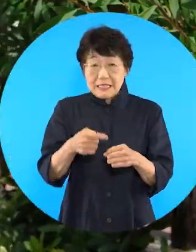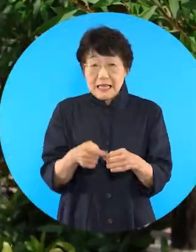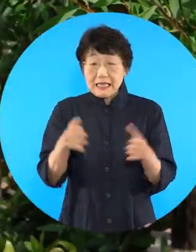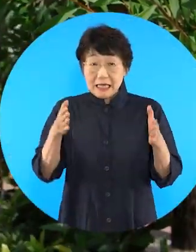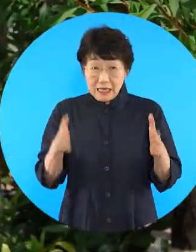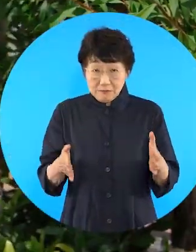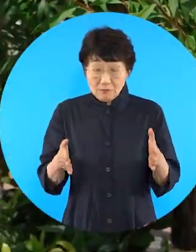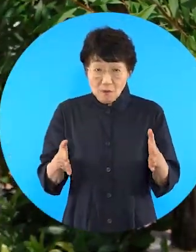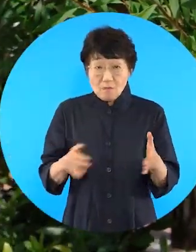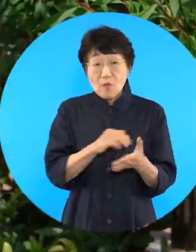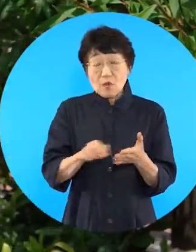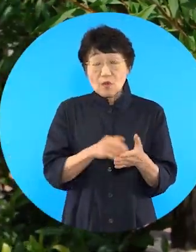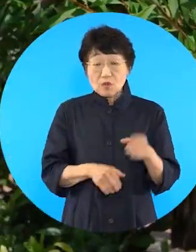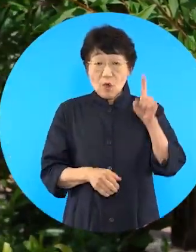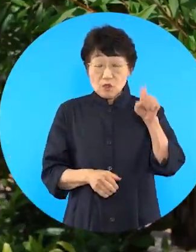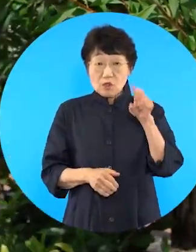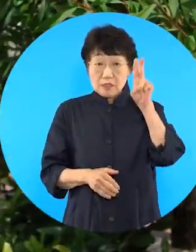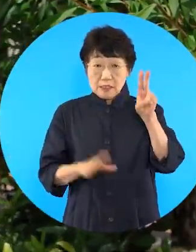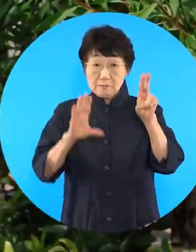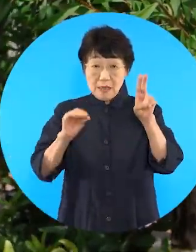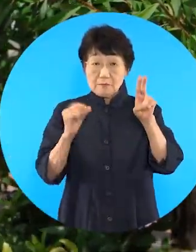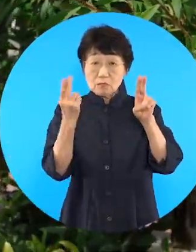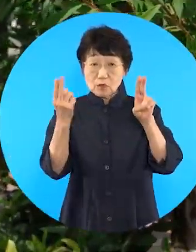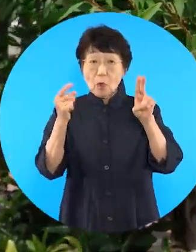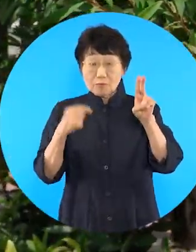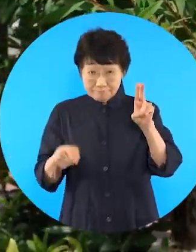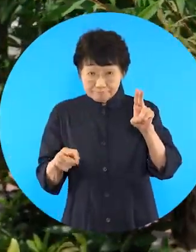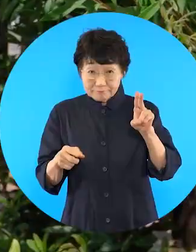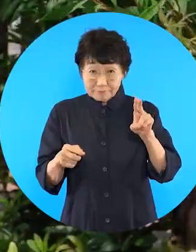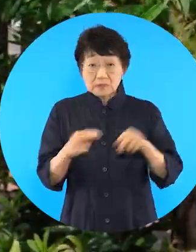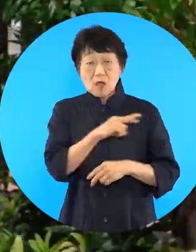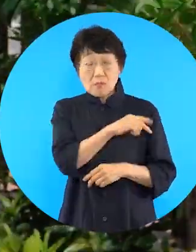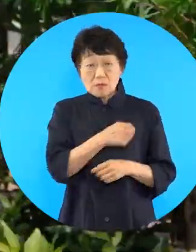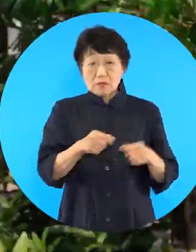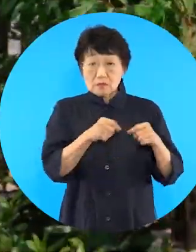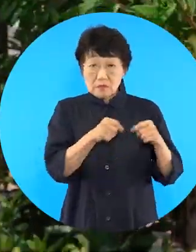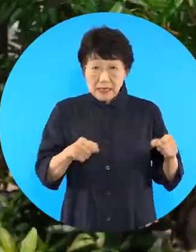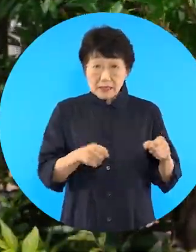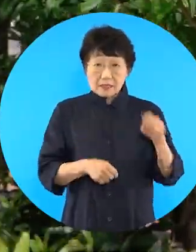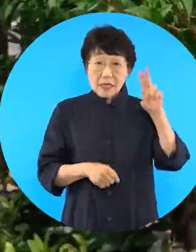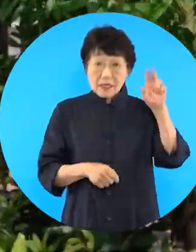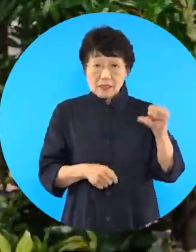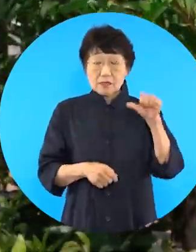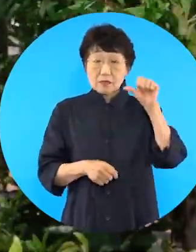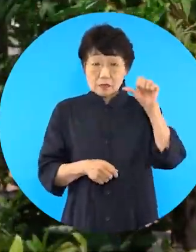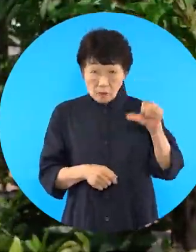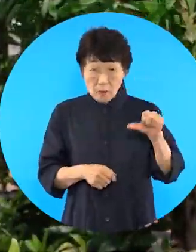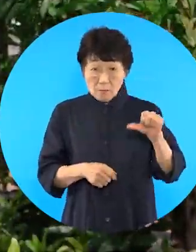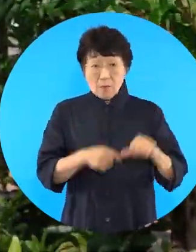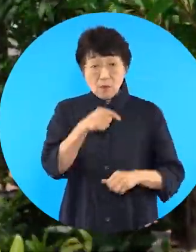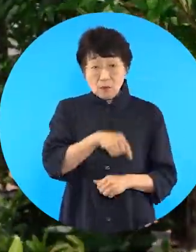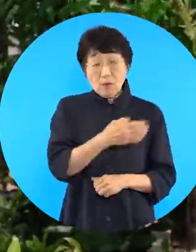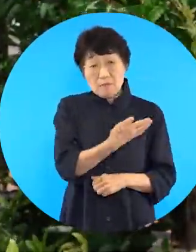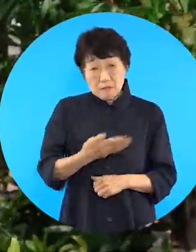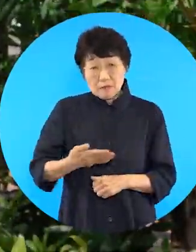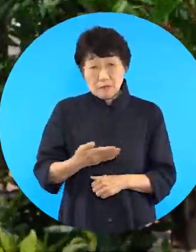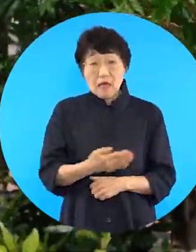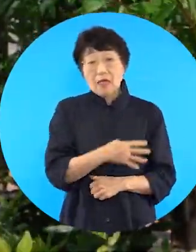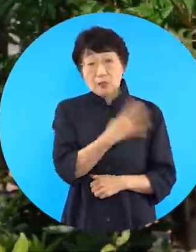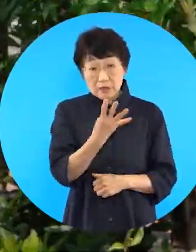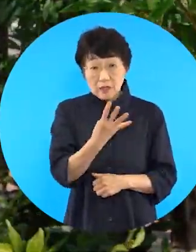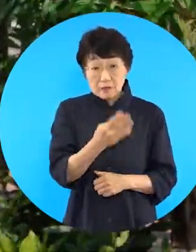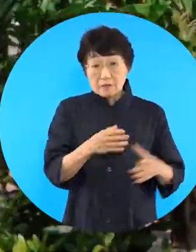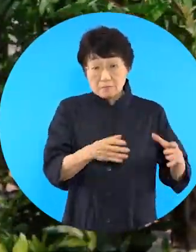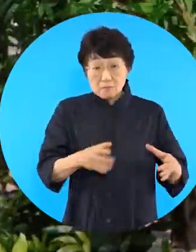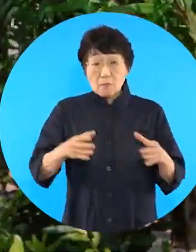1年間でおよそ12万トン、25メートルプールの水およそ400杯分にもなるこの量、皆